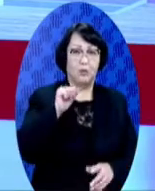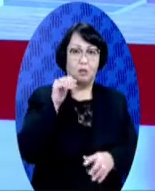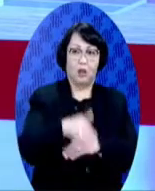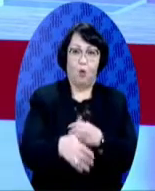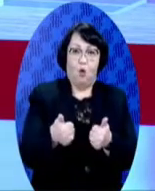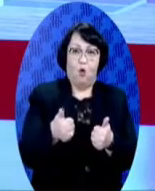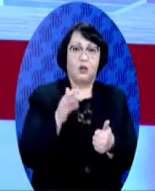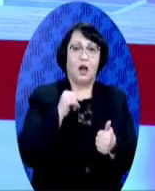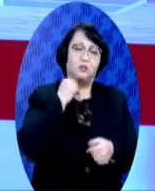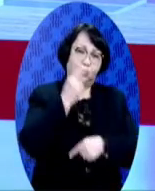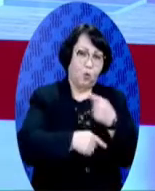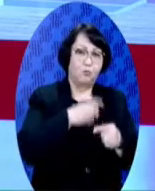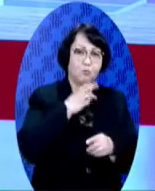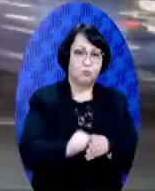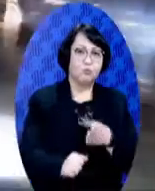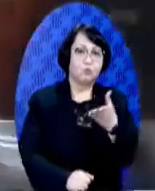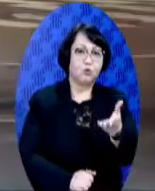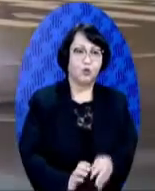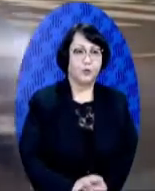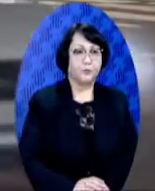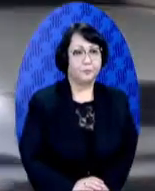Ижил Болд мэдээлж байна.